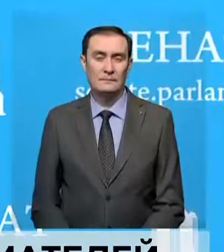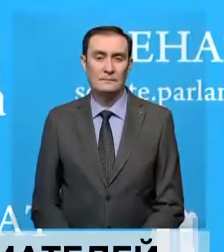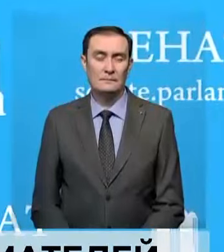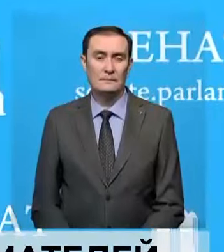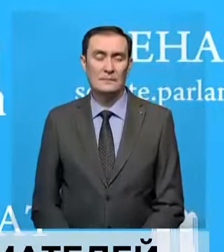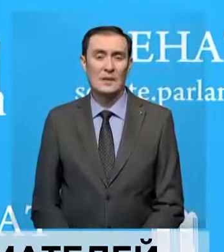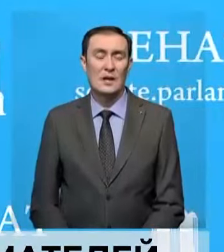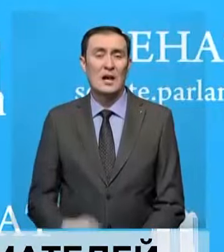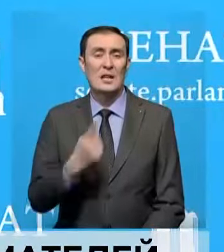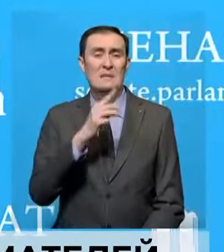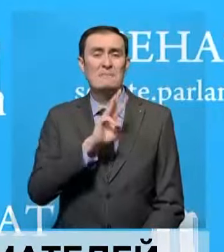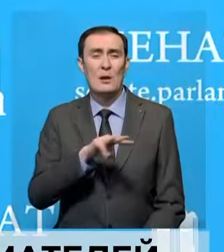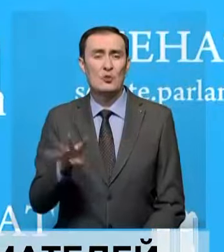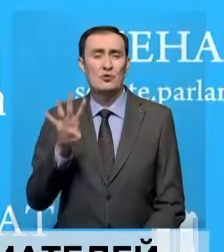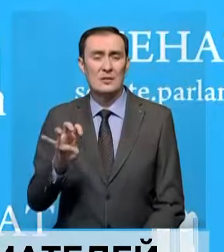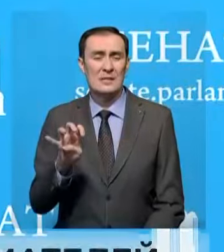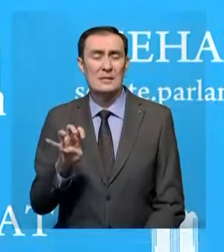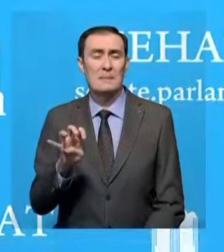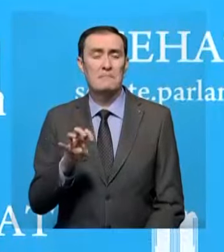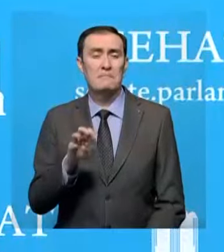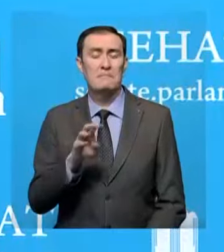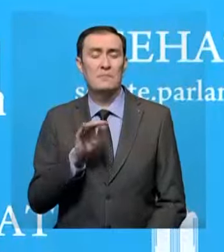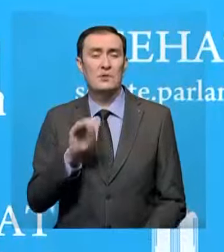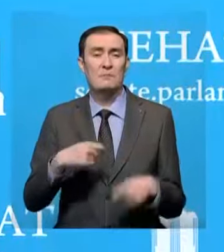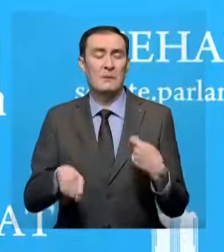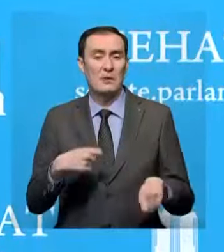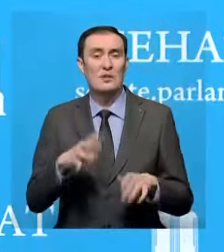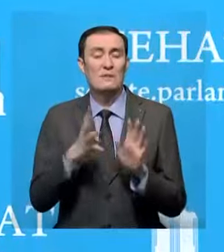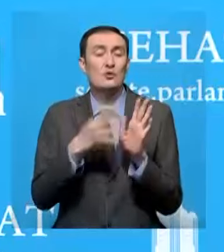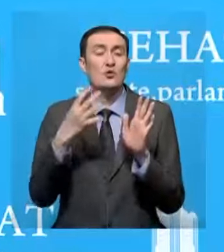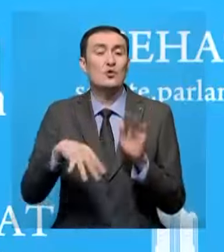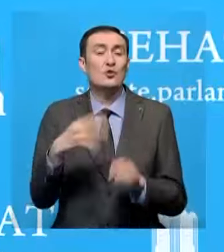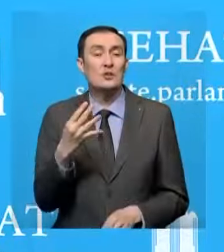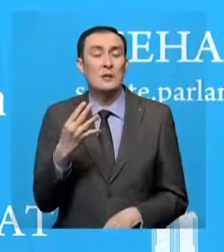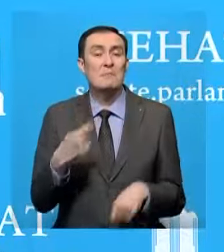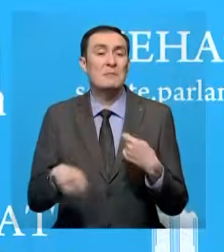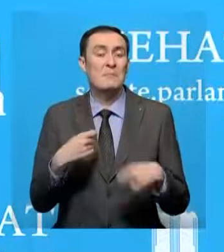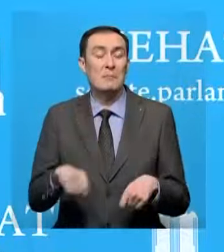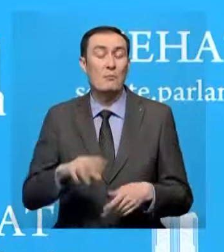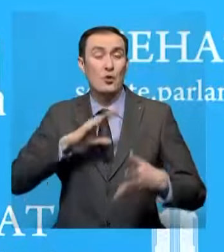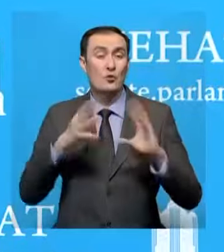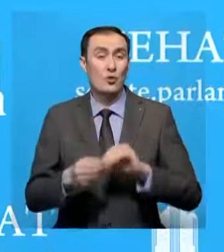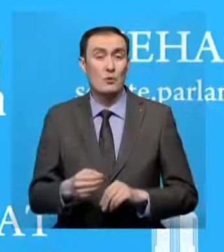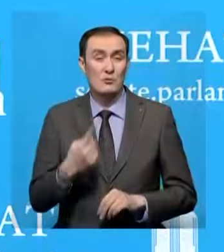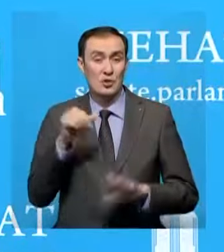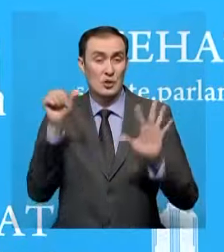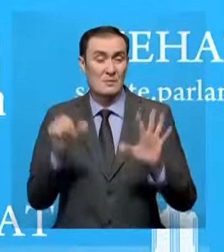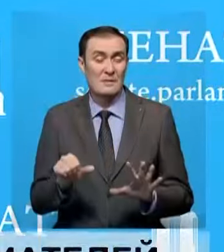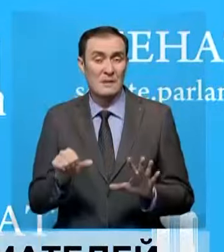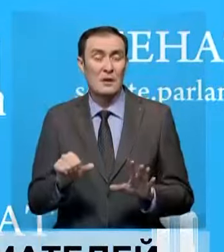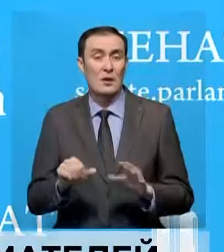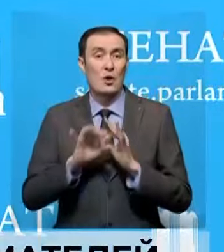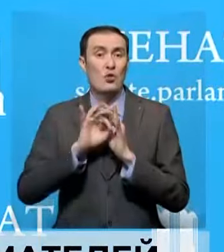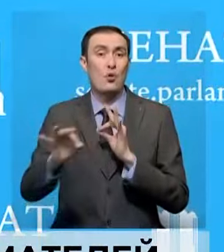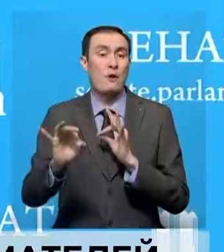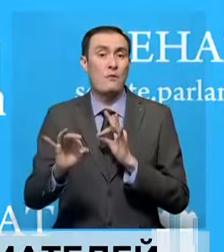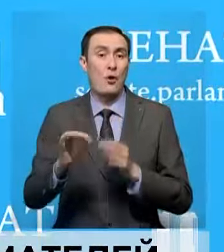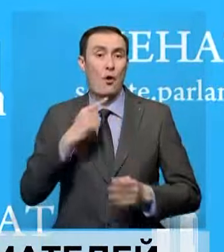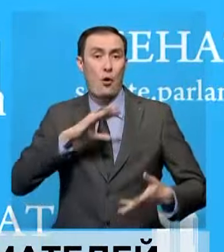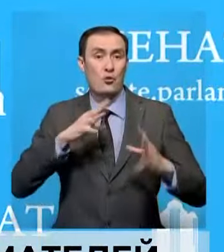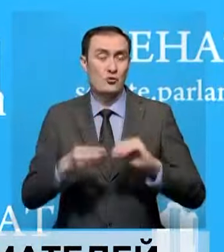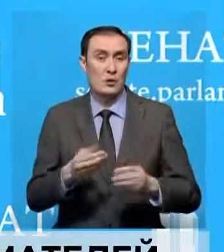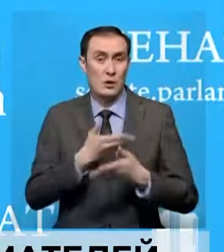Из 1 400 000 предпринимателей, 944 предпринимателя по итогам первого полугодия сдали нулевую отчетность. Нулевую